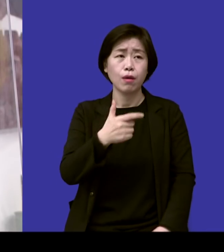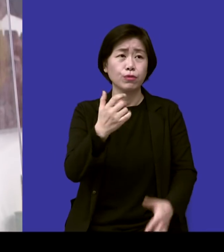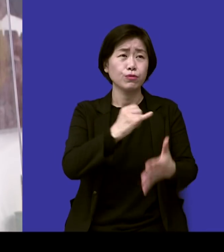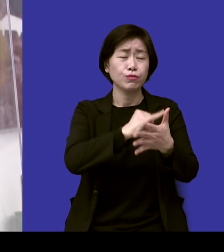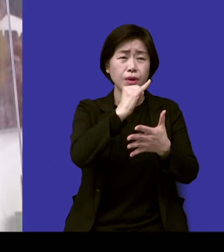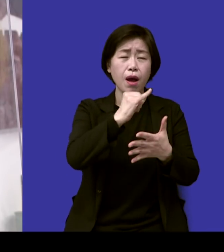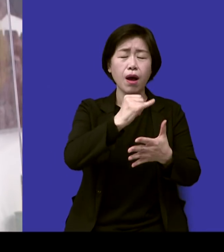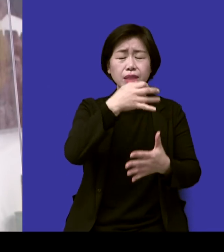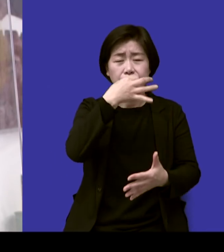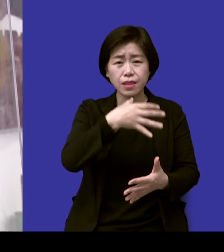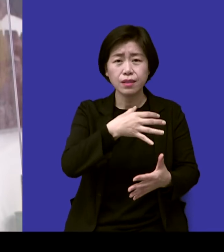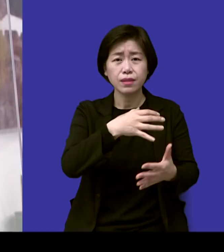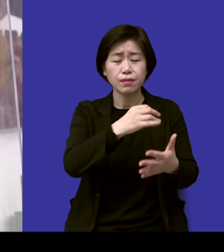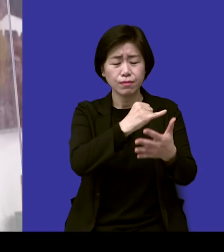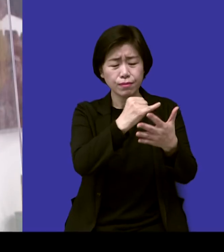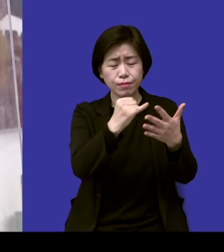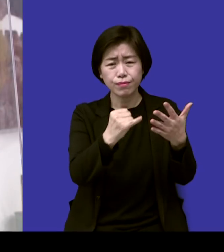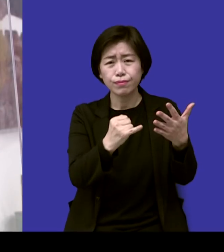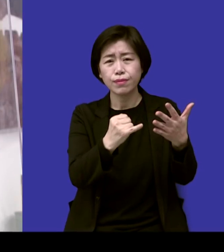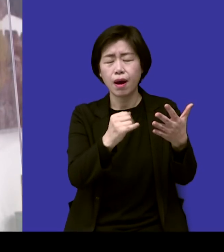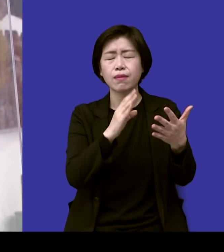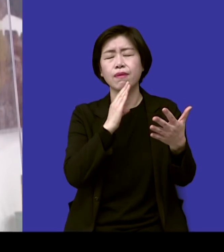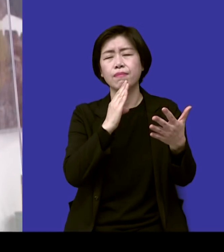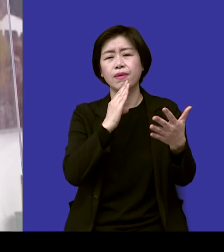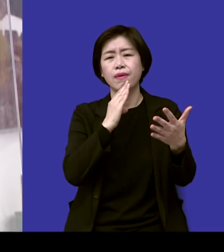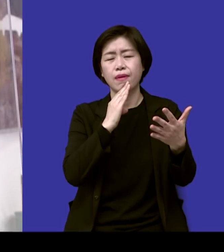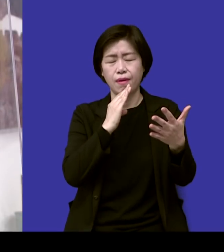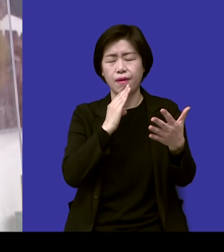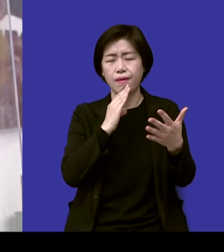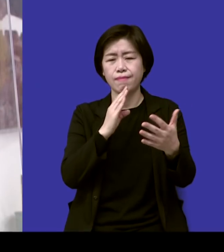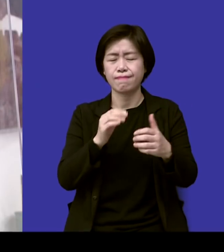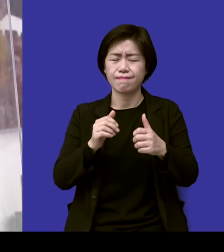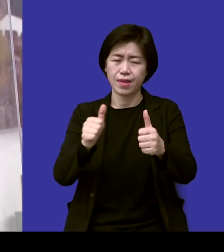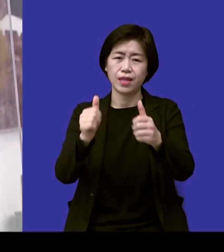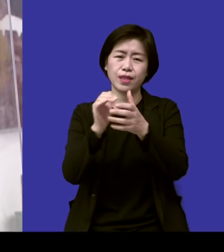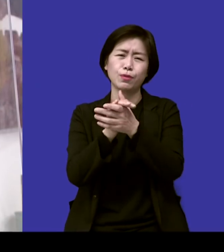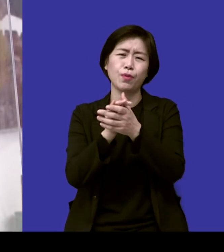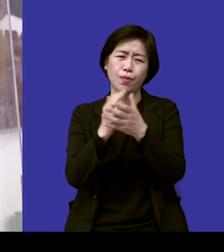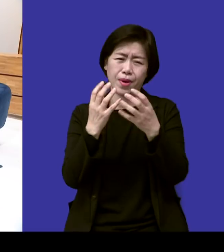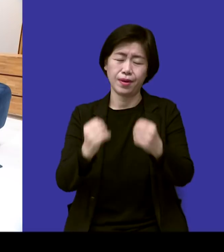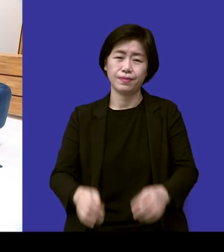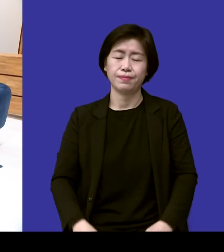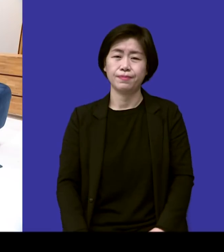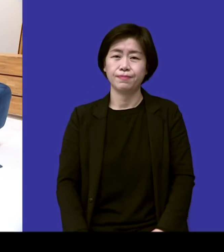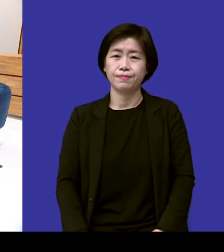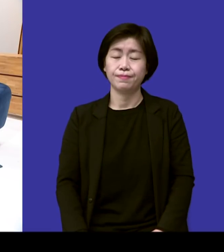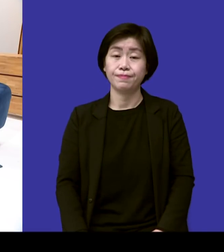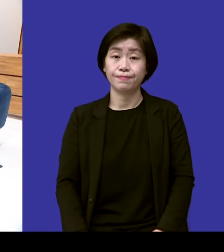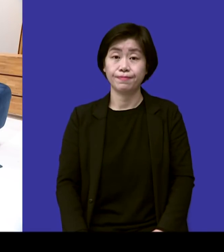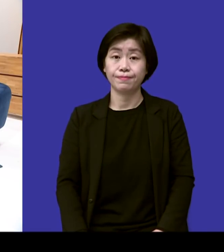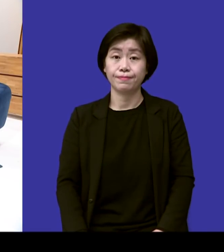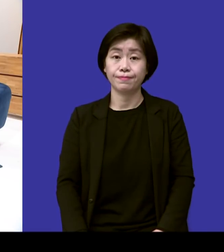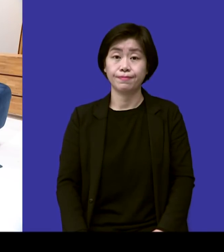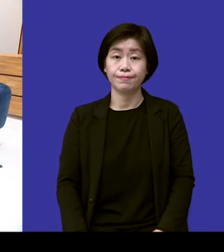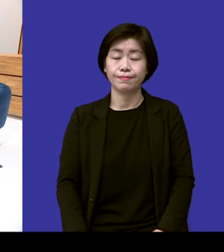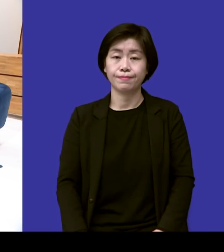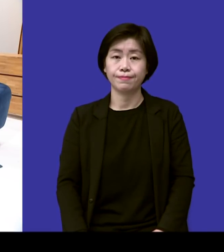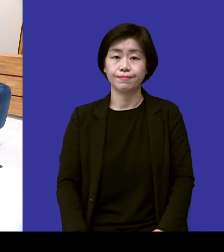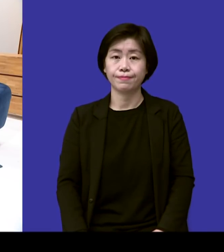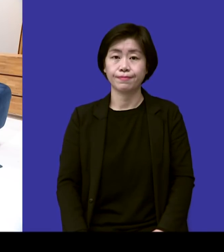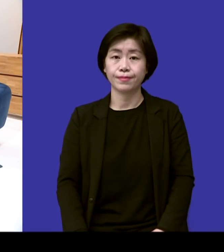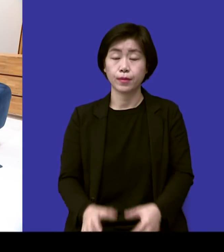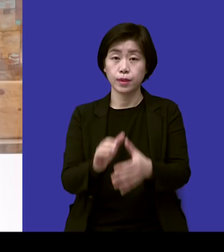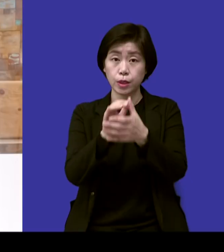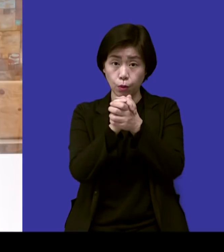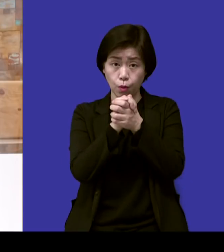일하고 음. 그러니까 누나 둘은 정말 열심히 기도만 했던 것 같아요. 예. 근데 참 이렇게 기도를